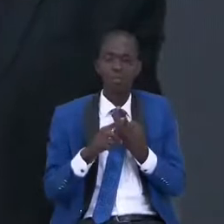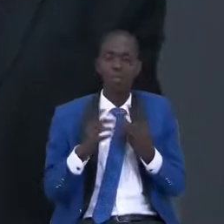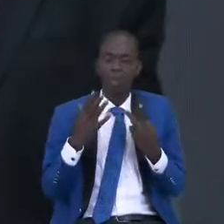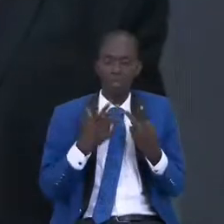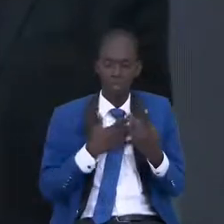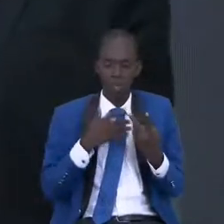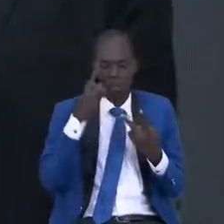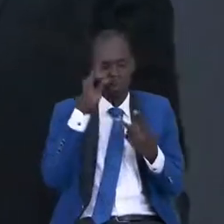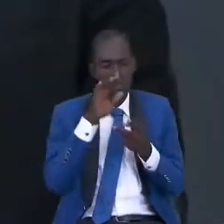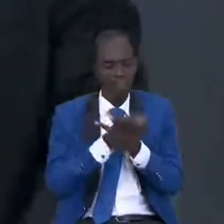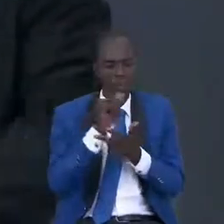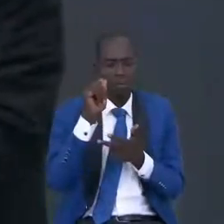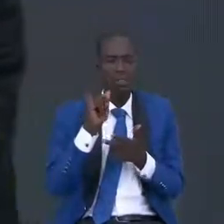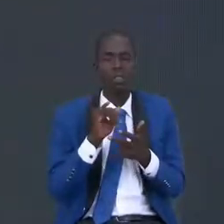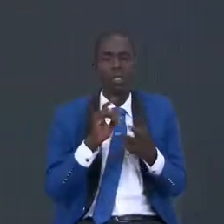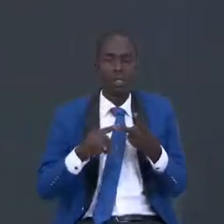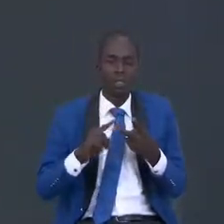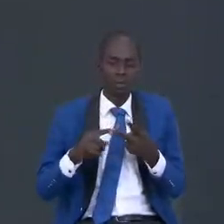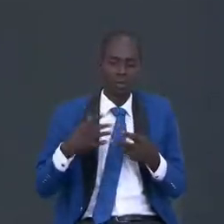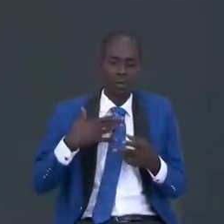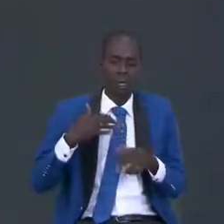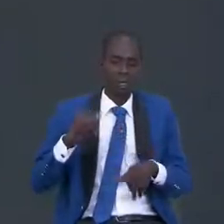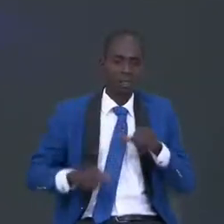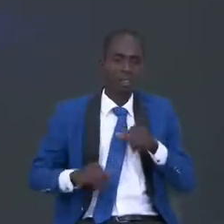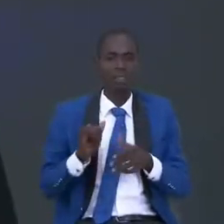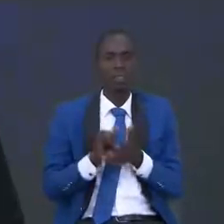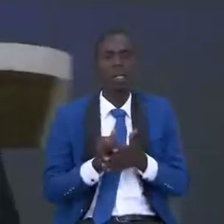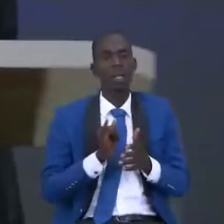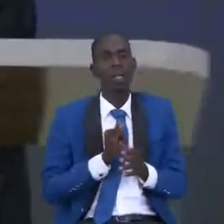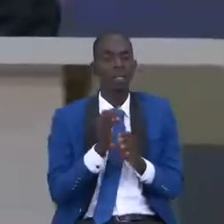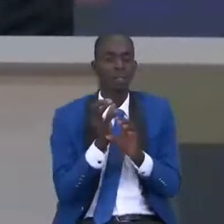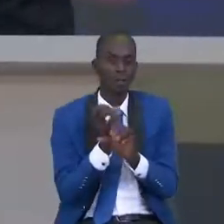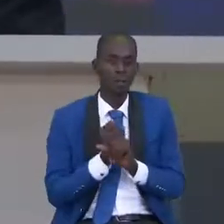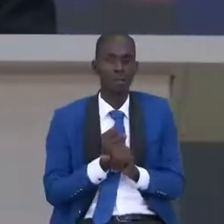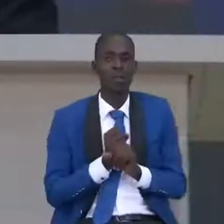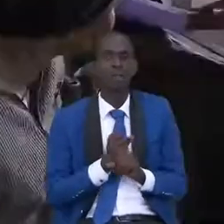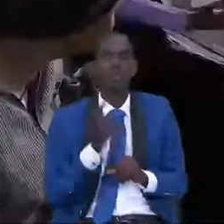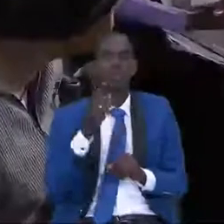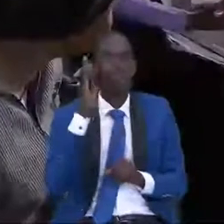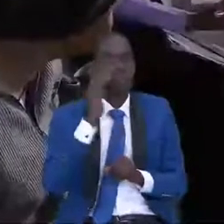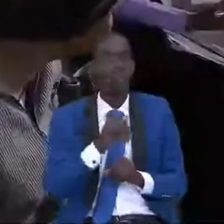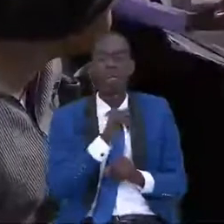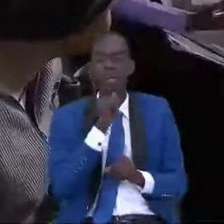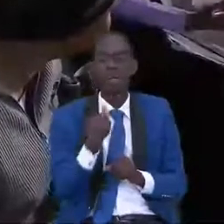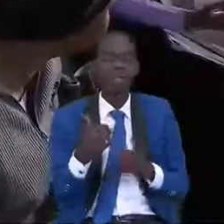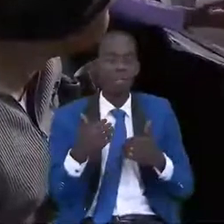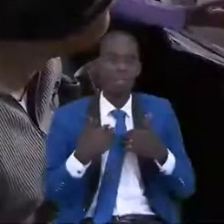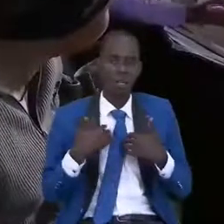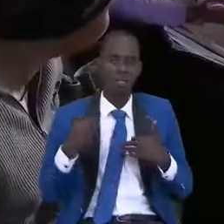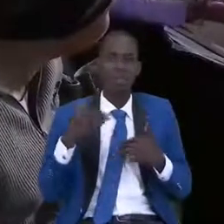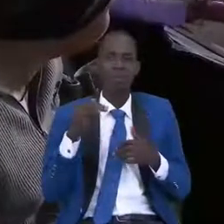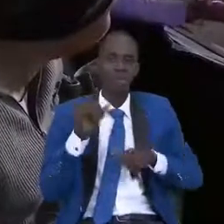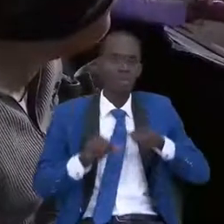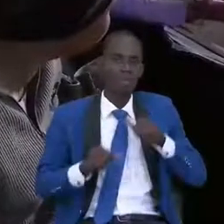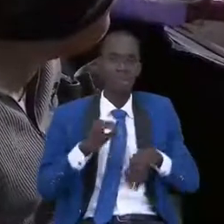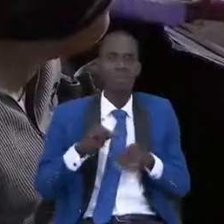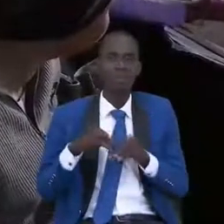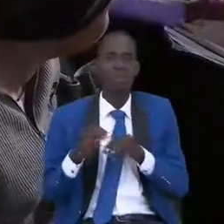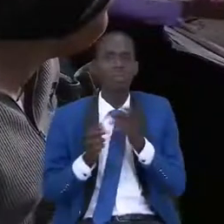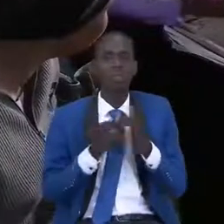incrédulité que je possède. Tu ne vas pas avoir d'incrédulité. Tu ne vas